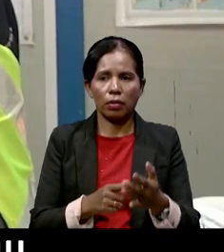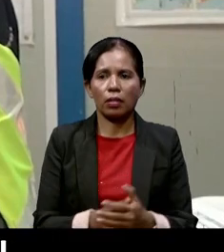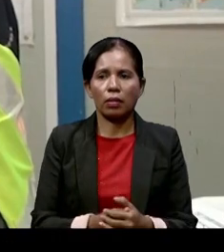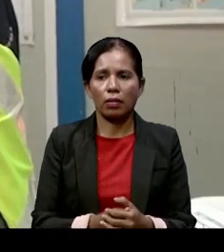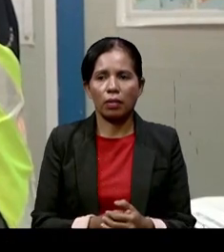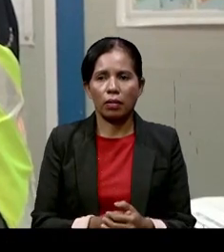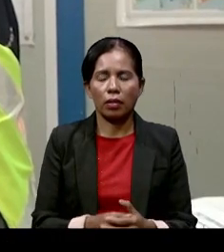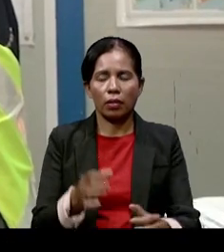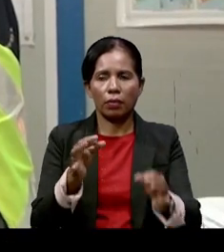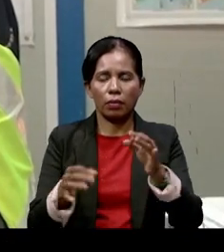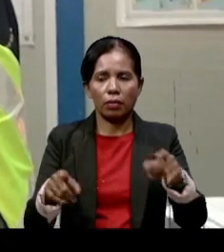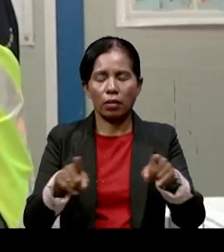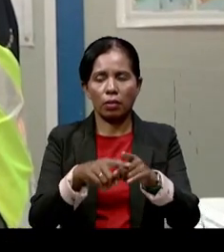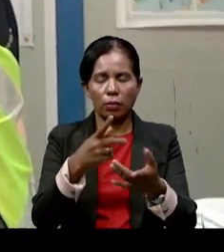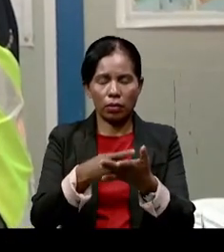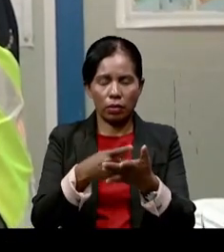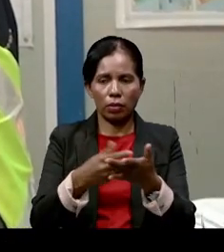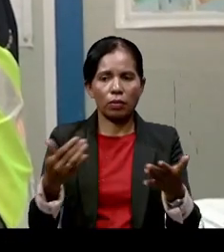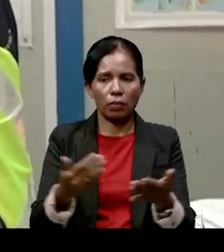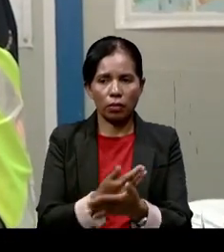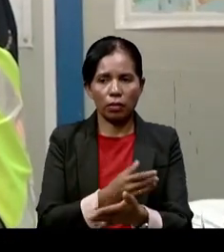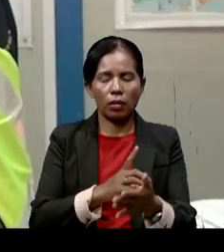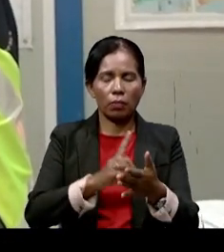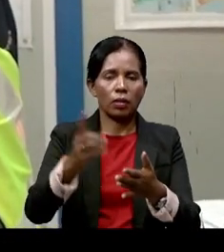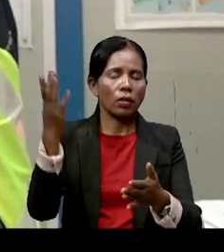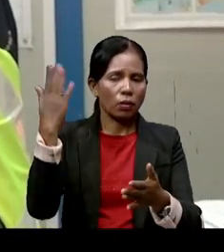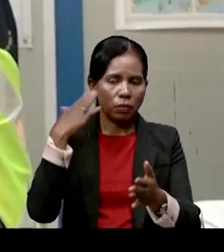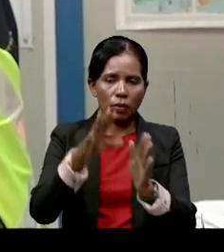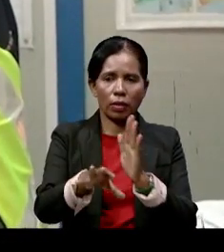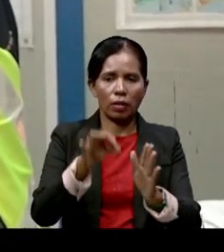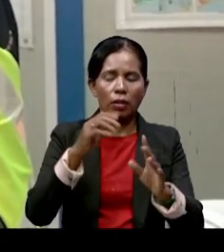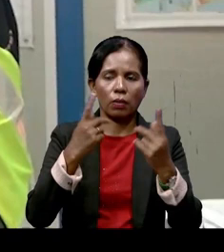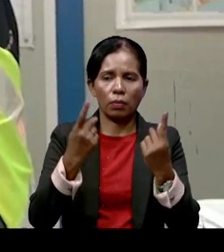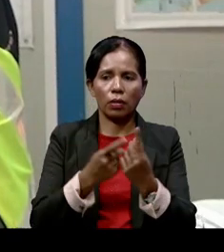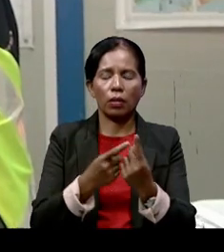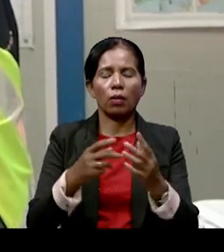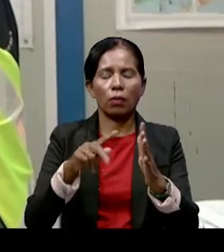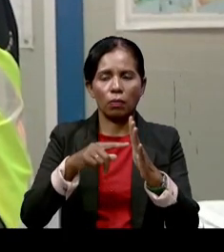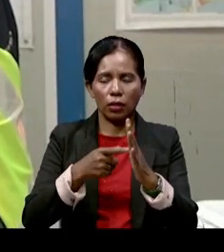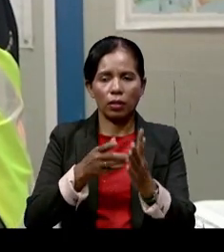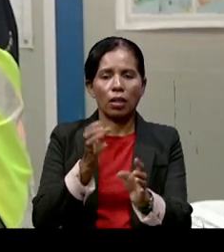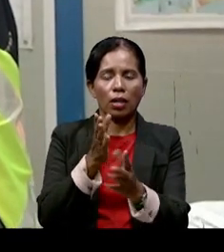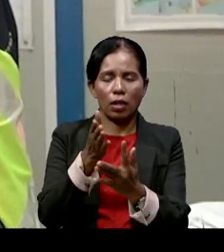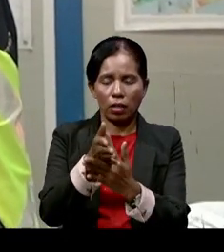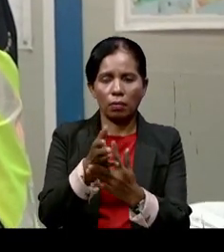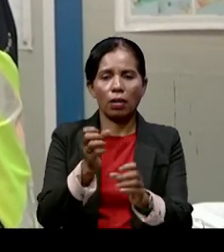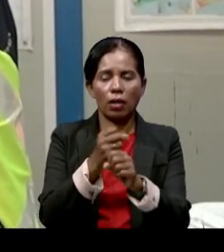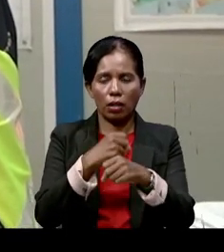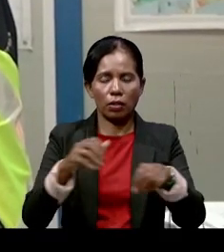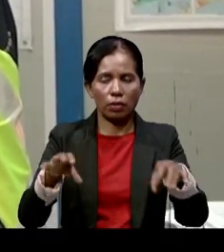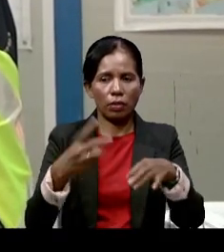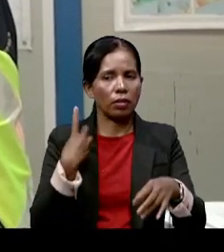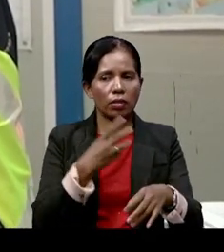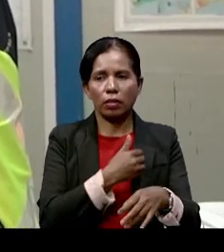discute y cara que nessa projeto foi un ebe cara foi máxima no quanto que tan então companhia começa tam serviço ne ba la ia da sido que